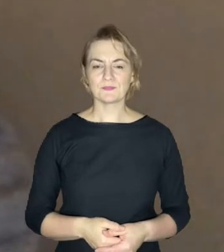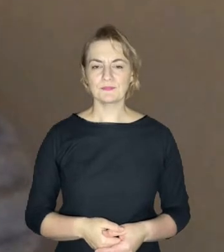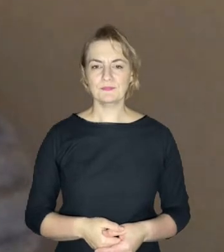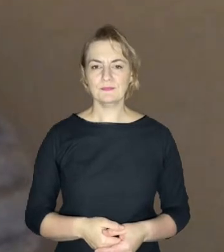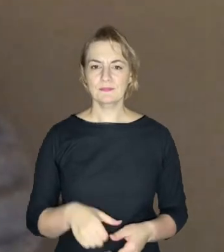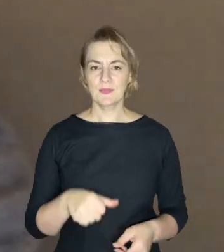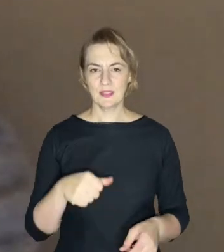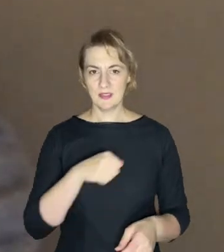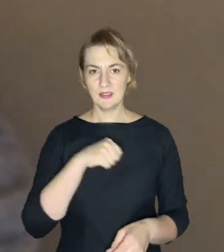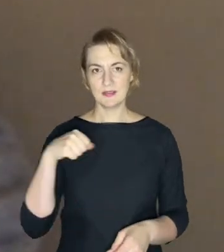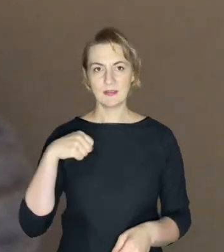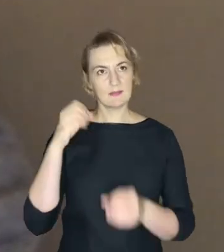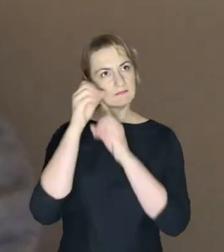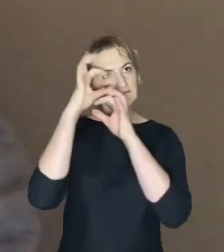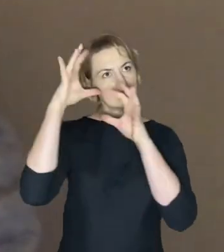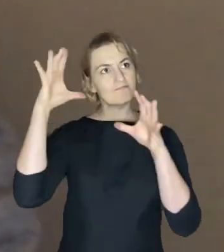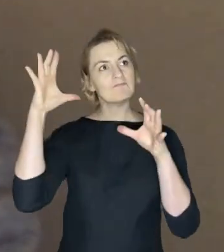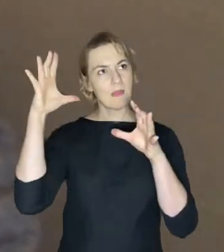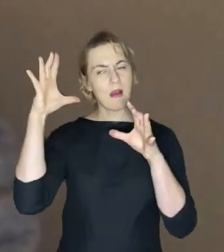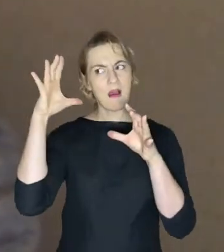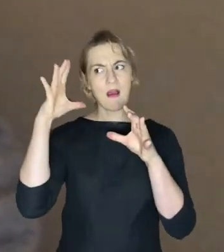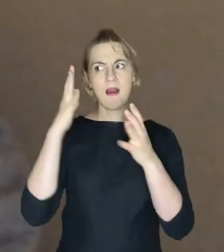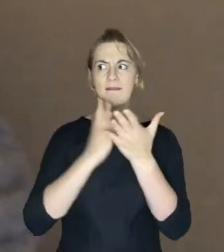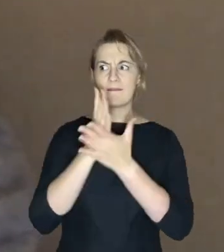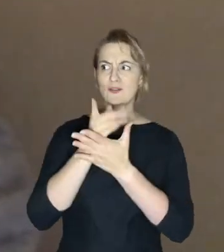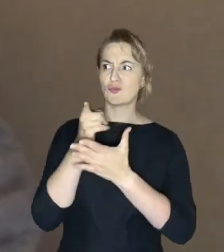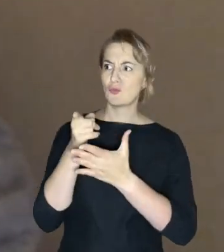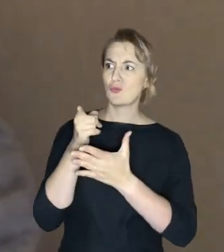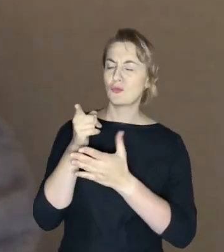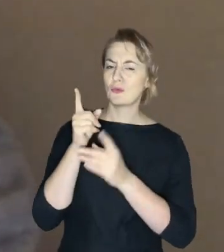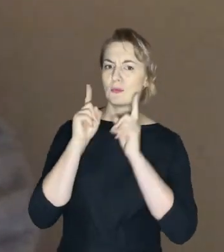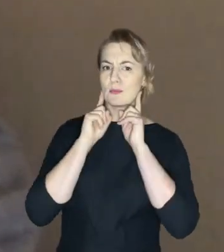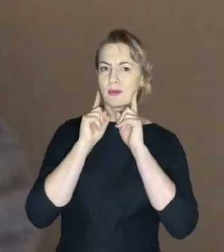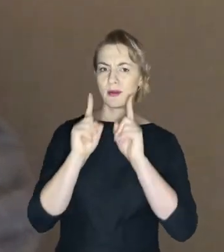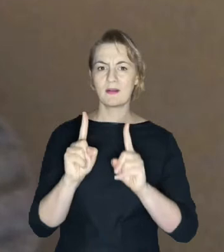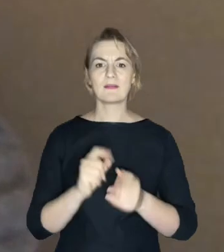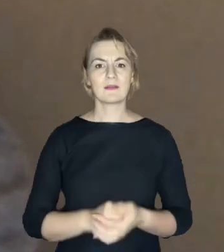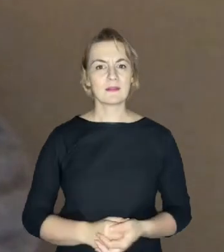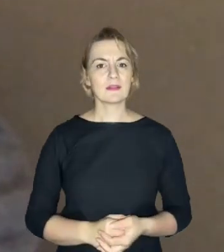Wytworzony zupełnie, prawda, i zupełnie oderwany od rzeczywistości.